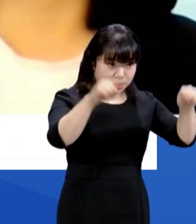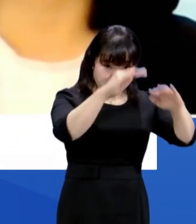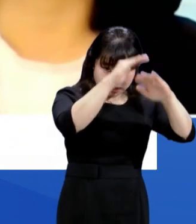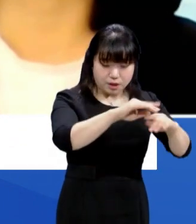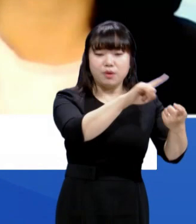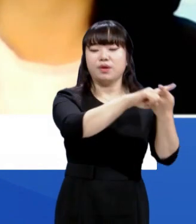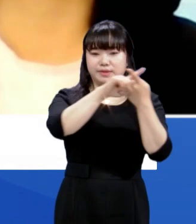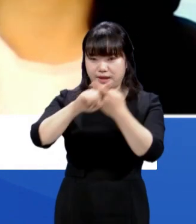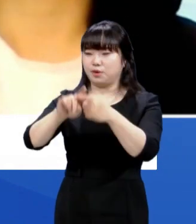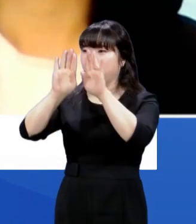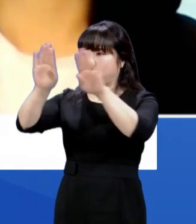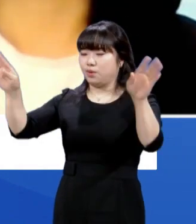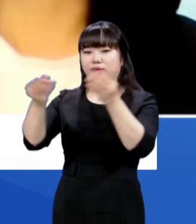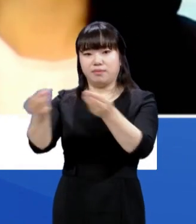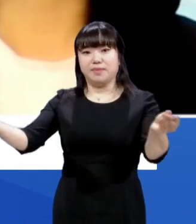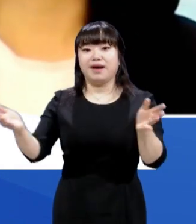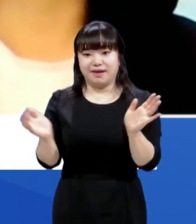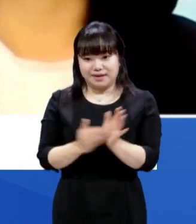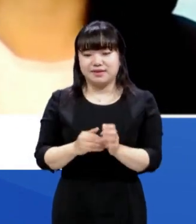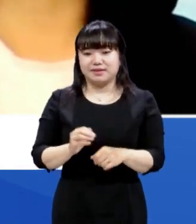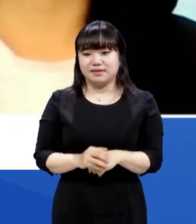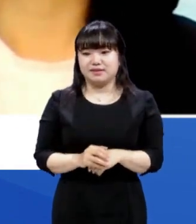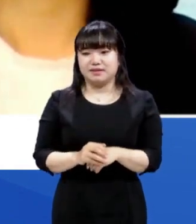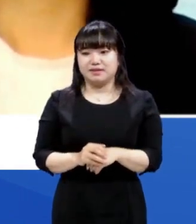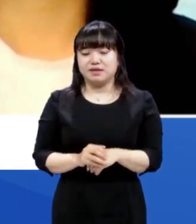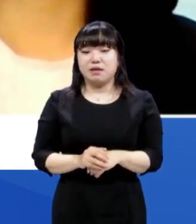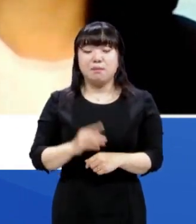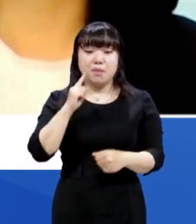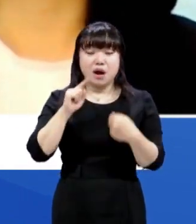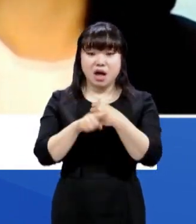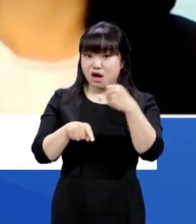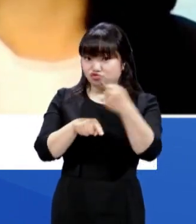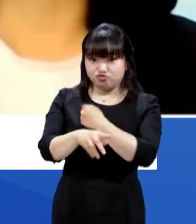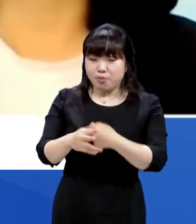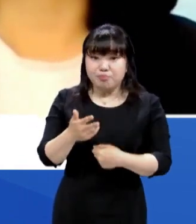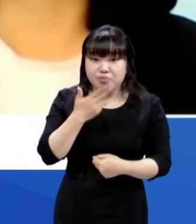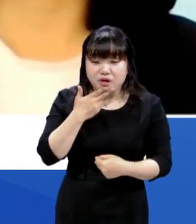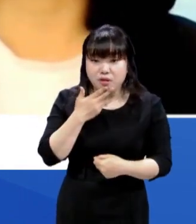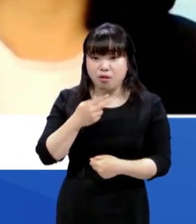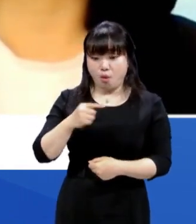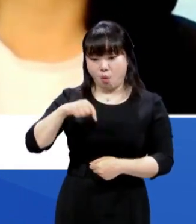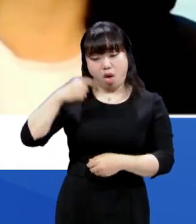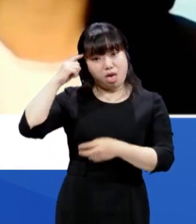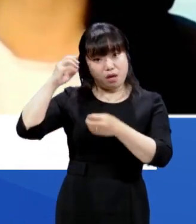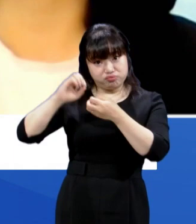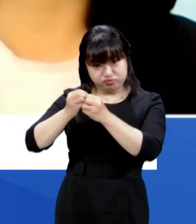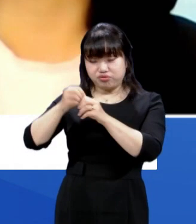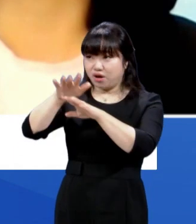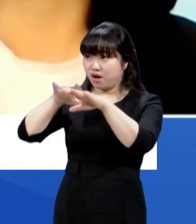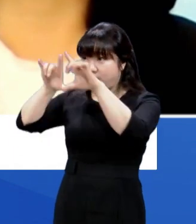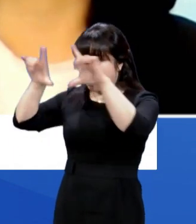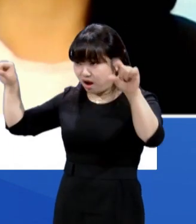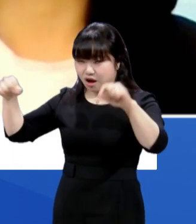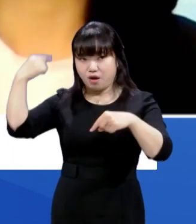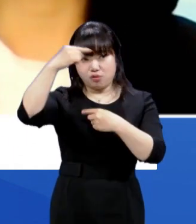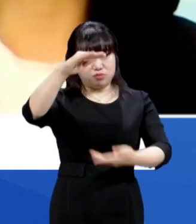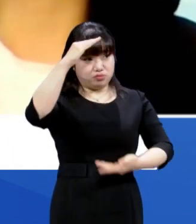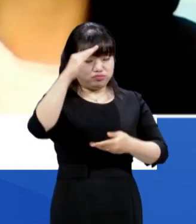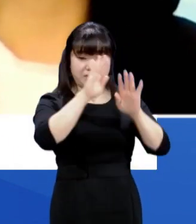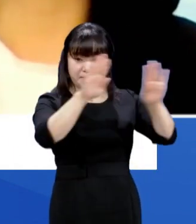당초에 첩보가 되었습니다 정당한 사유 없이 해당 선거법 뿌나 성호 그 현수막을 호소할 경우에는